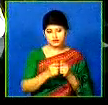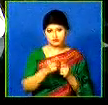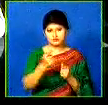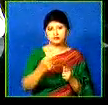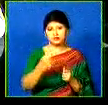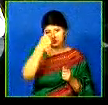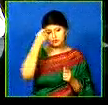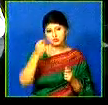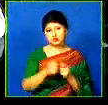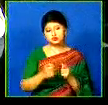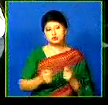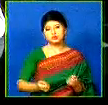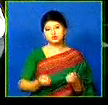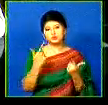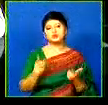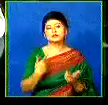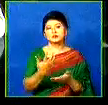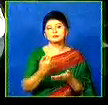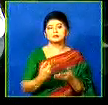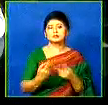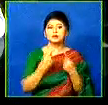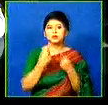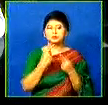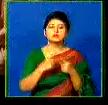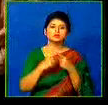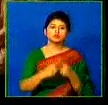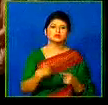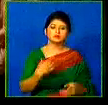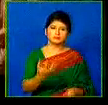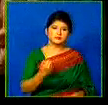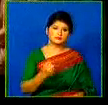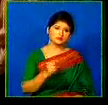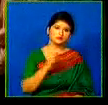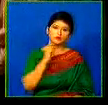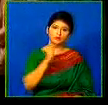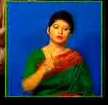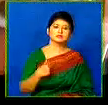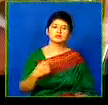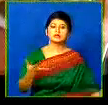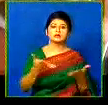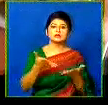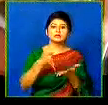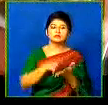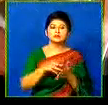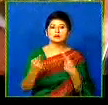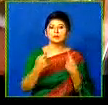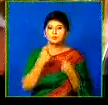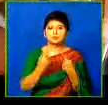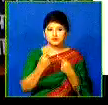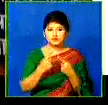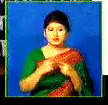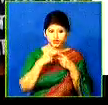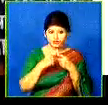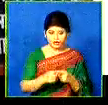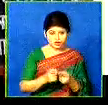খরচে এই সুবিধাগুলো পাচ্ছে এবং ন্যায় বিচার পাচ্ছে। স্থানীয়ভাবে মীমাংসাযোগ্য বিরোধ নিষ্পত্তিকে